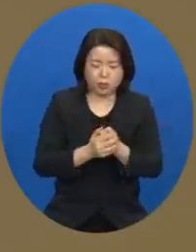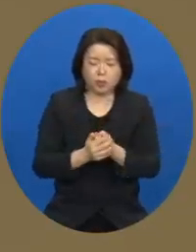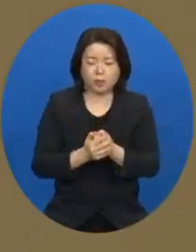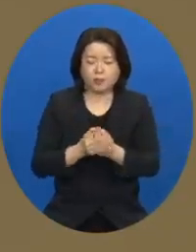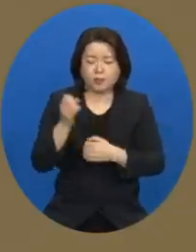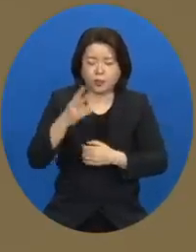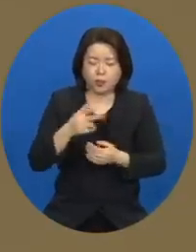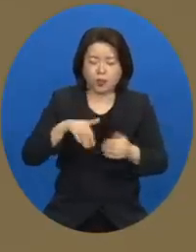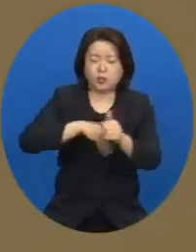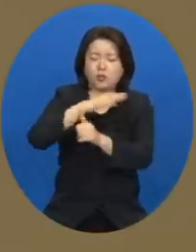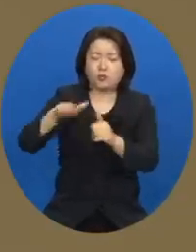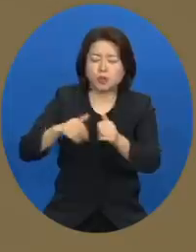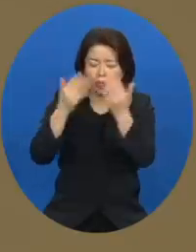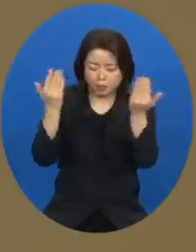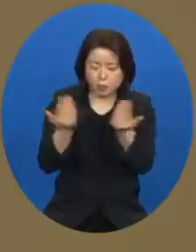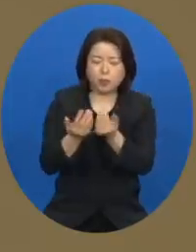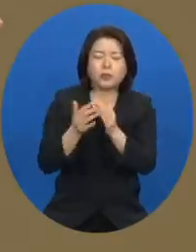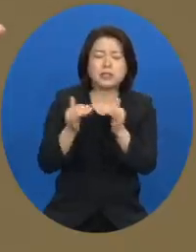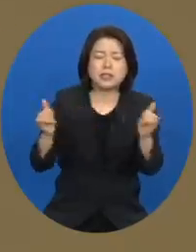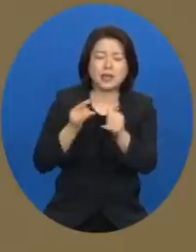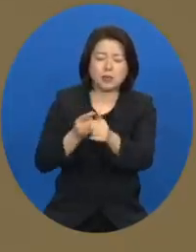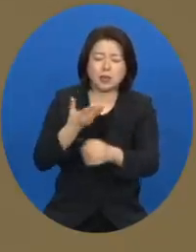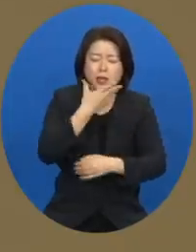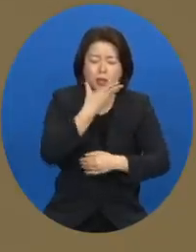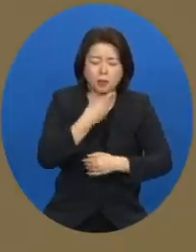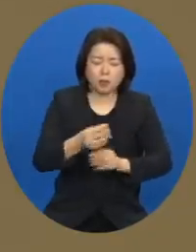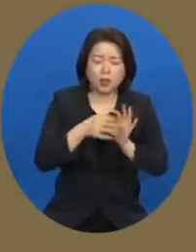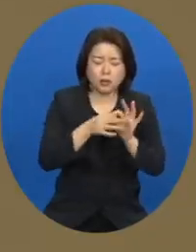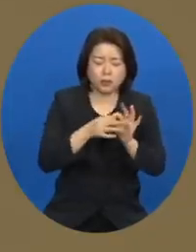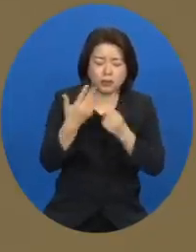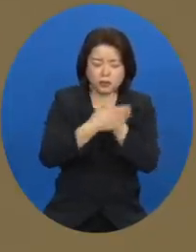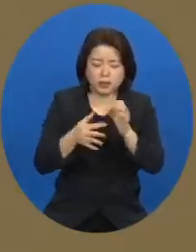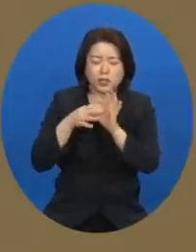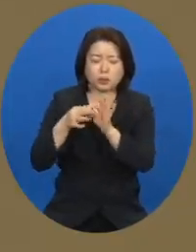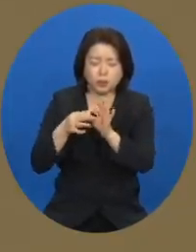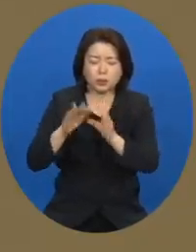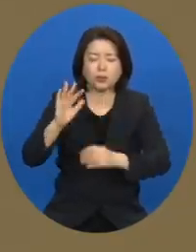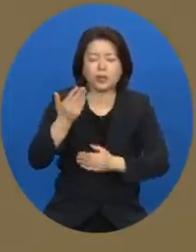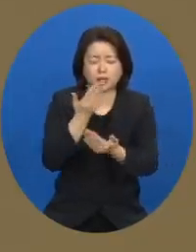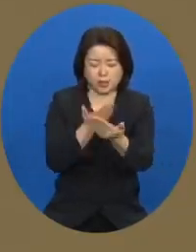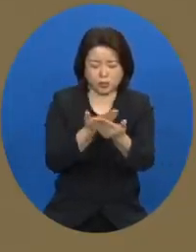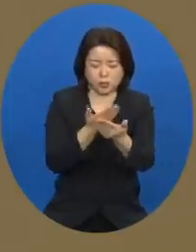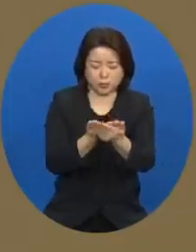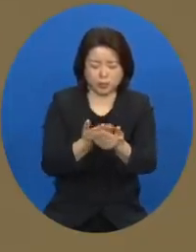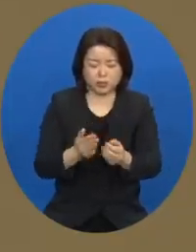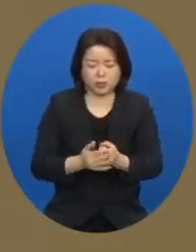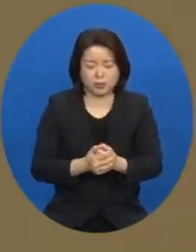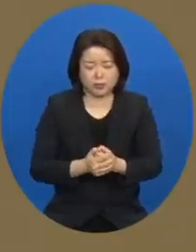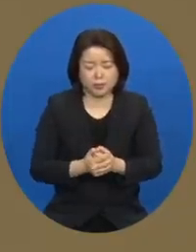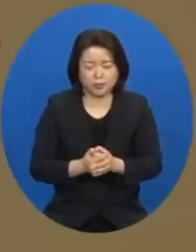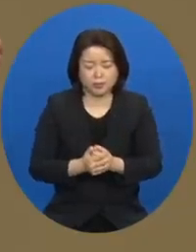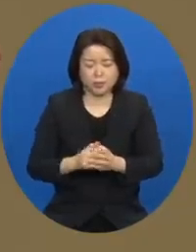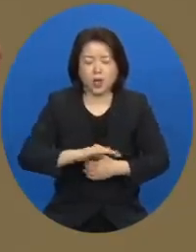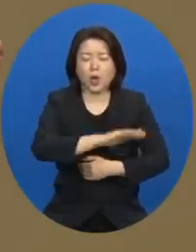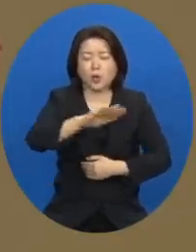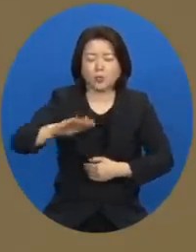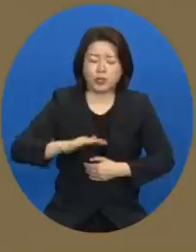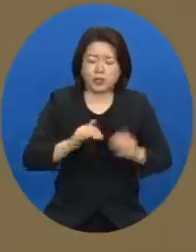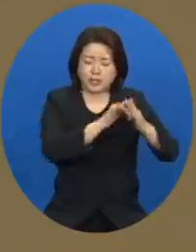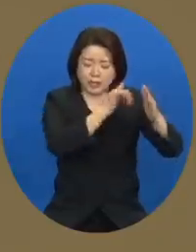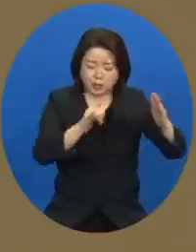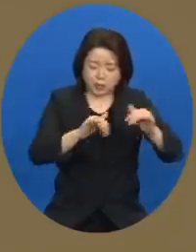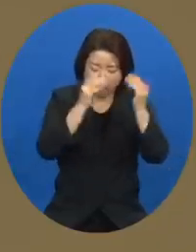그리고 주위에 있는 모든 이들에게 복의 통로, 은혜의 통로가 되게 하소서. 우리의 가족들이